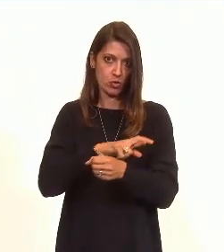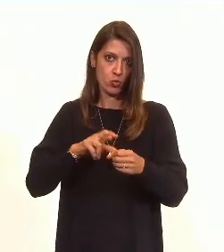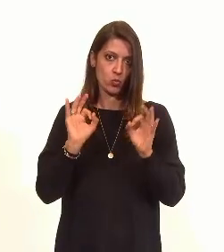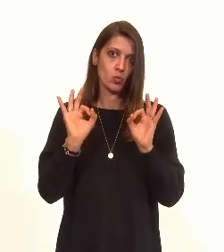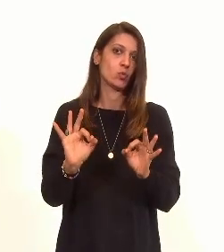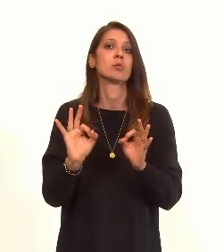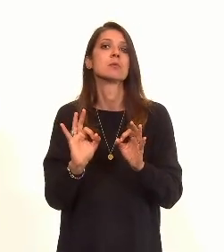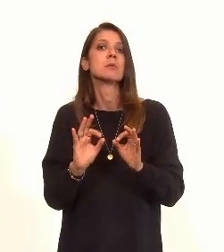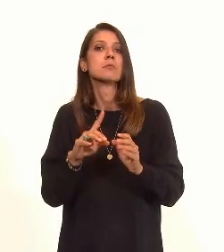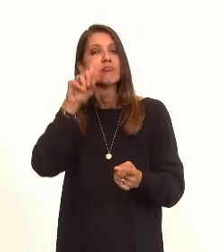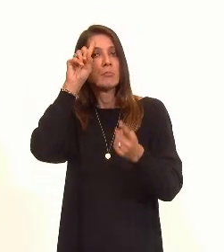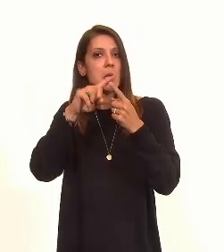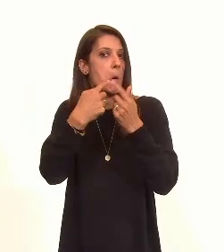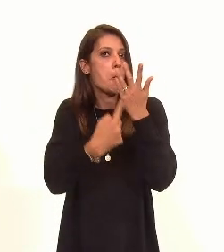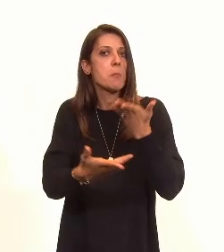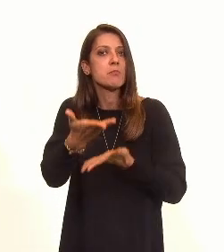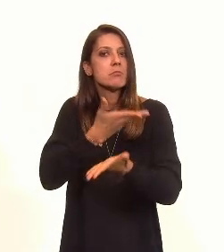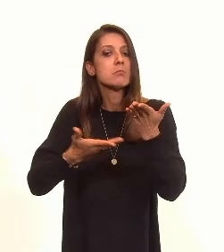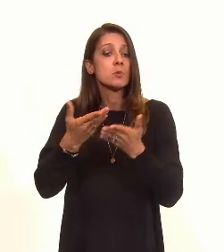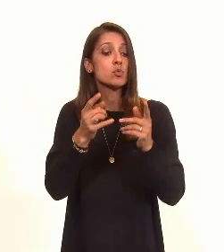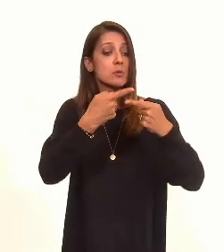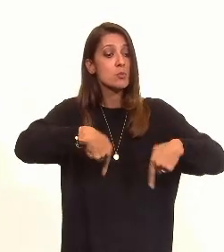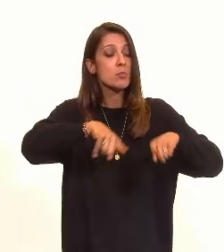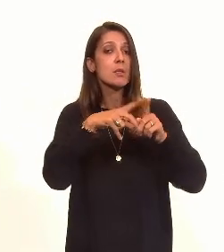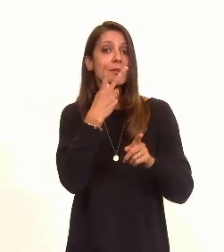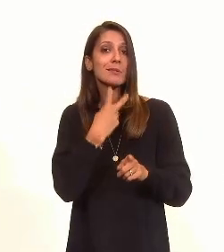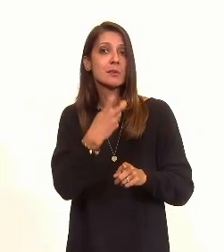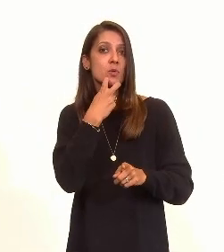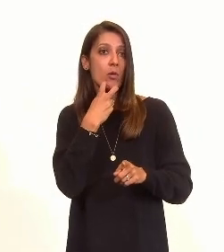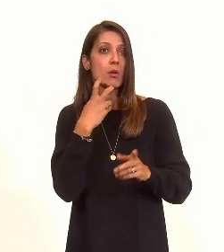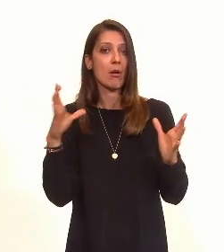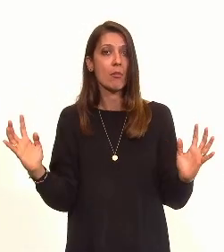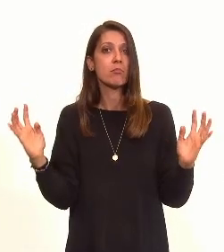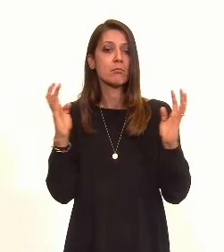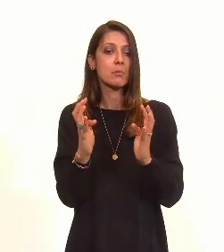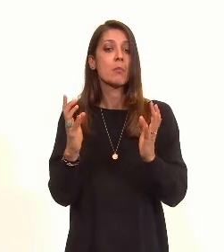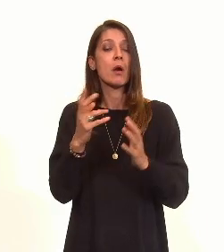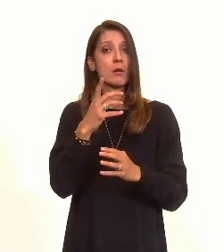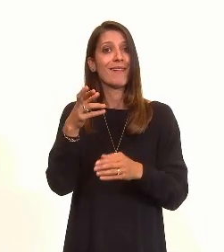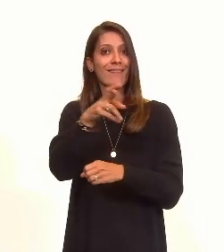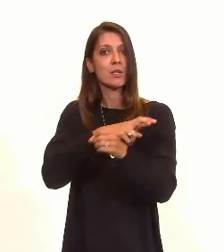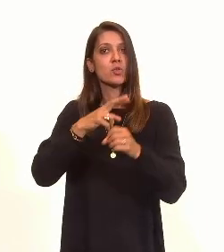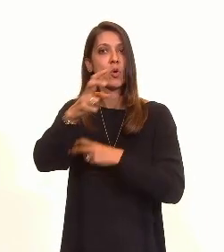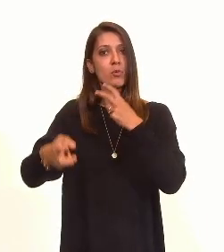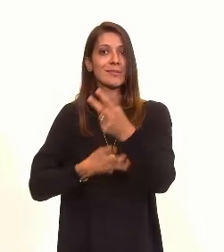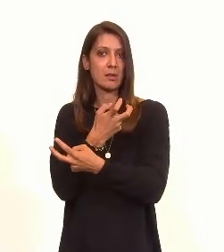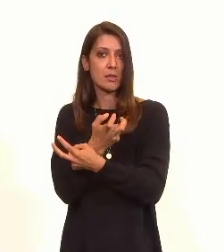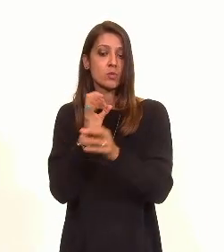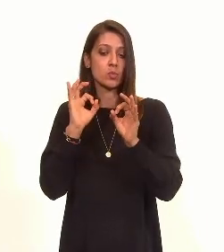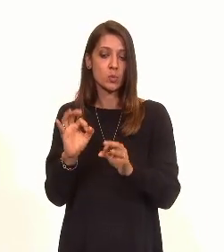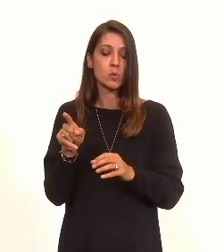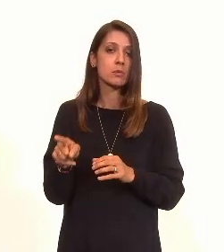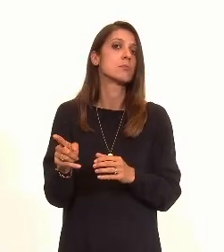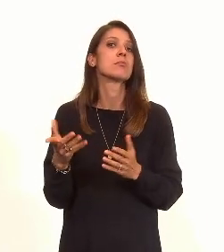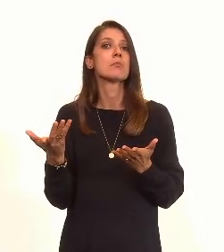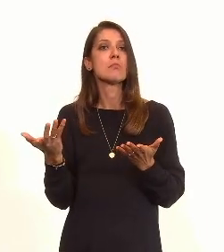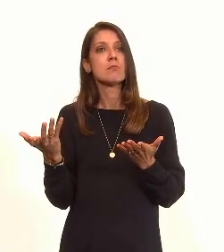l'heure, mais effectivement, là, ce sont les comités citoyens. Alors, on peut voir en Occitanie, effectivement, que la démarche, alors qui a